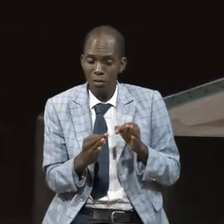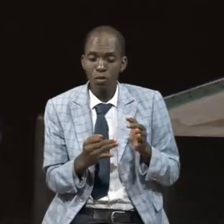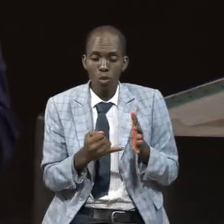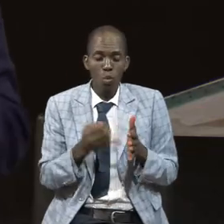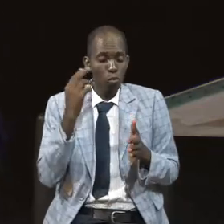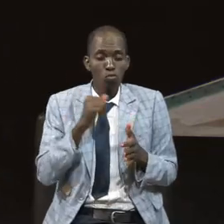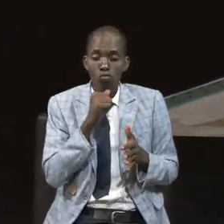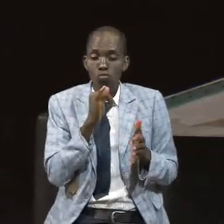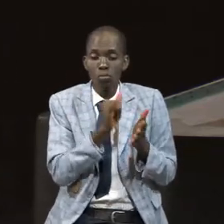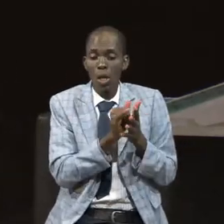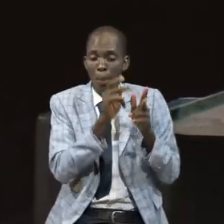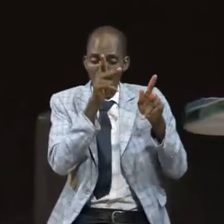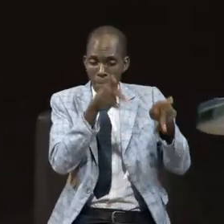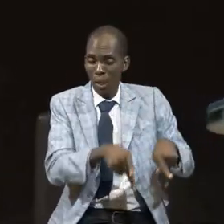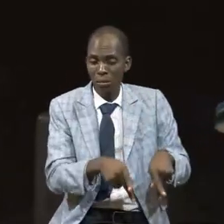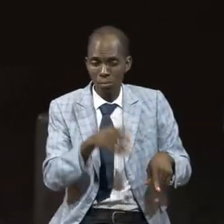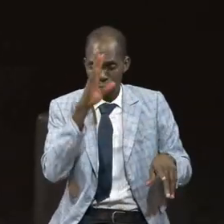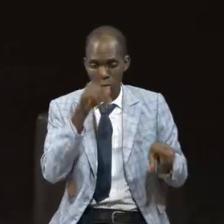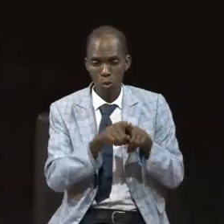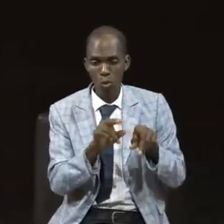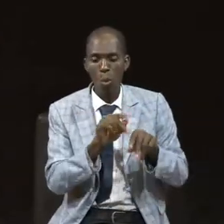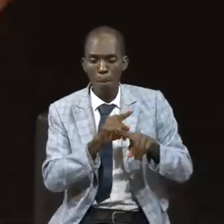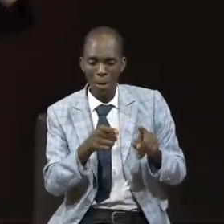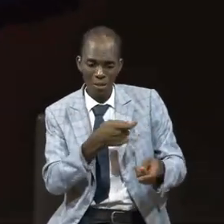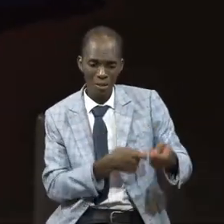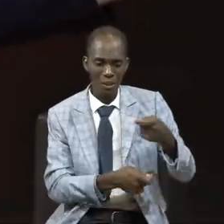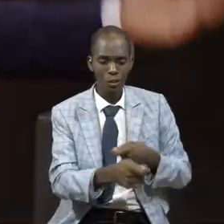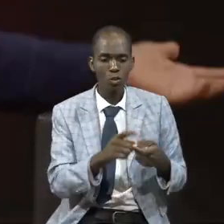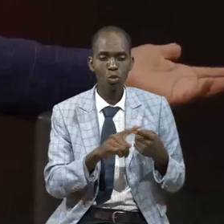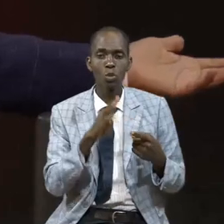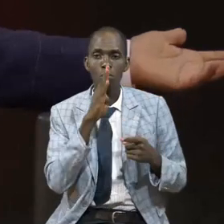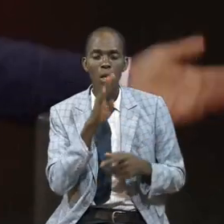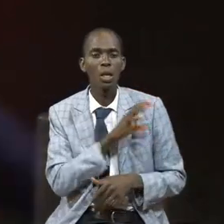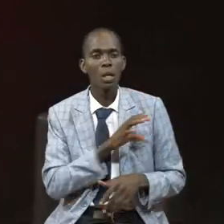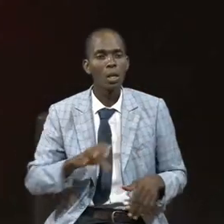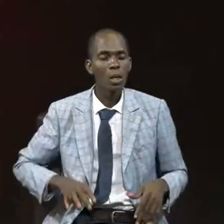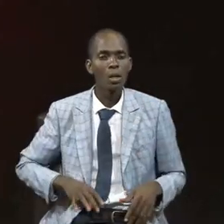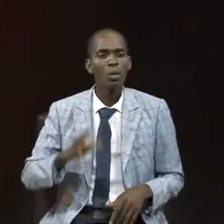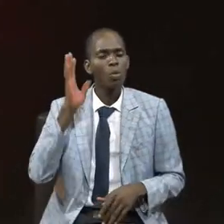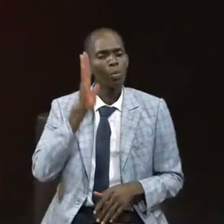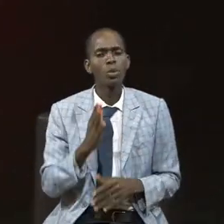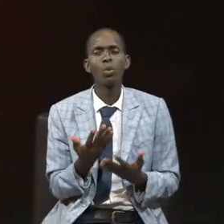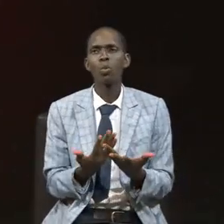si c'était Christ lui-même, allez-vous attendre l'intrusion